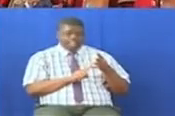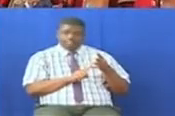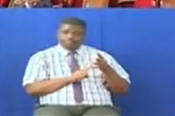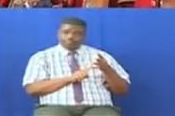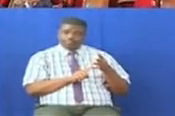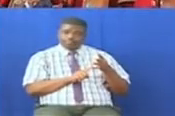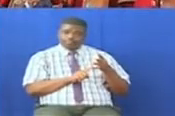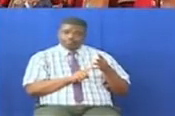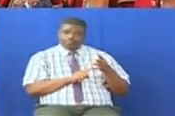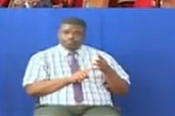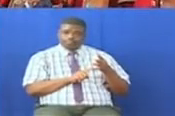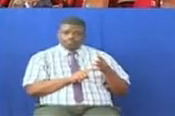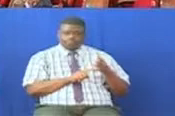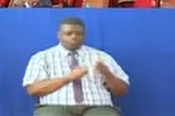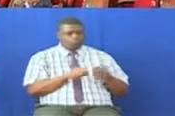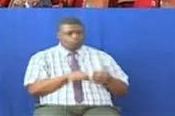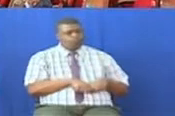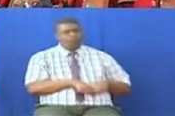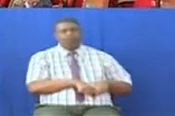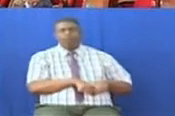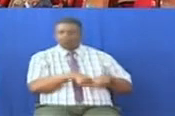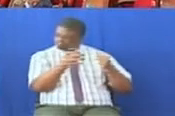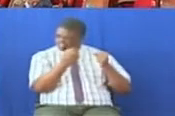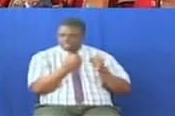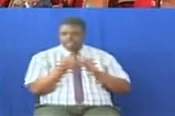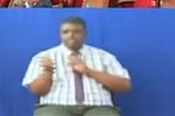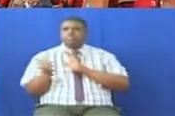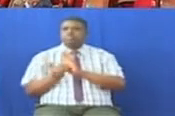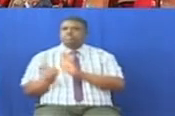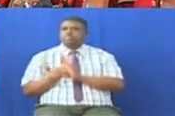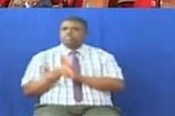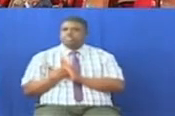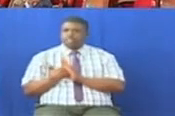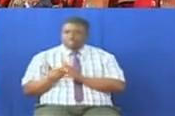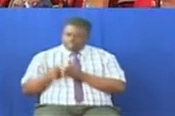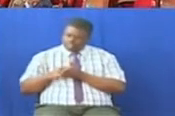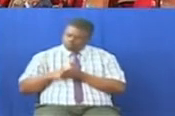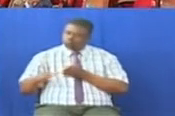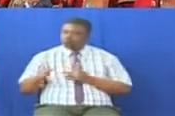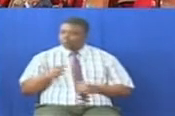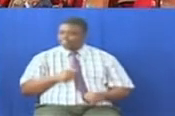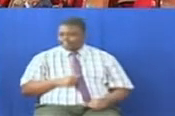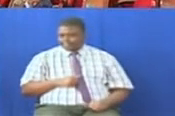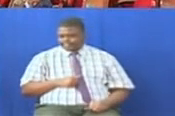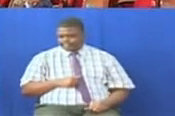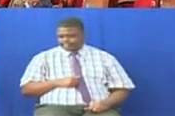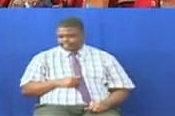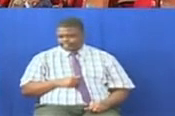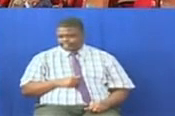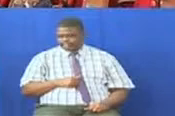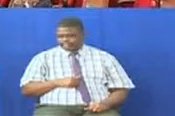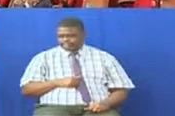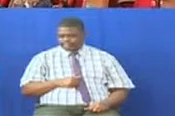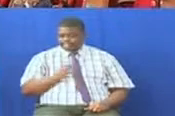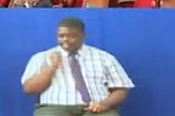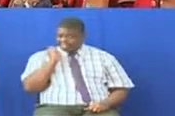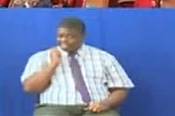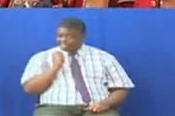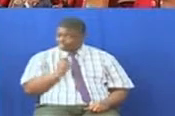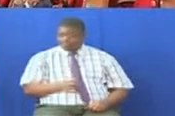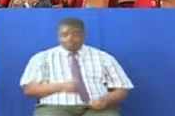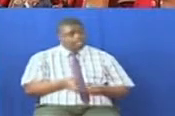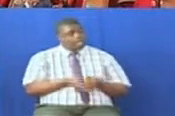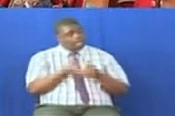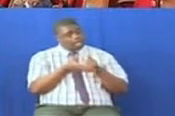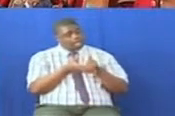ni ukiukwaji wa sheria za manunuzi ya umma. Mheshimiwa Spika, uwepo wa sheria